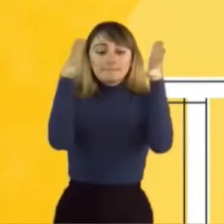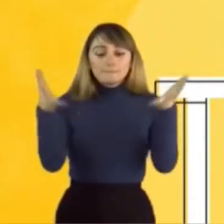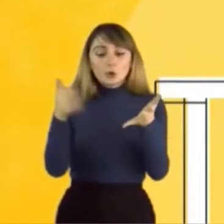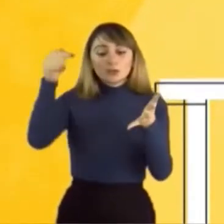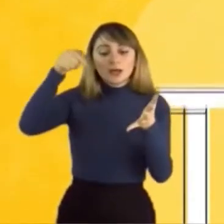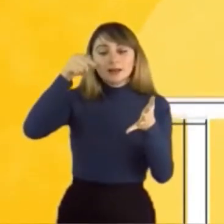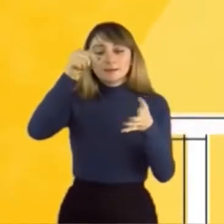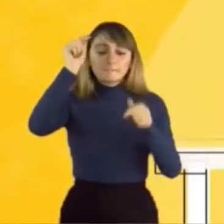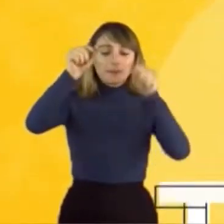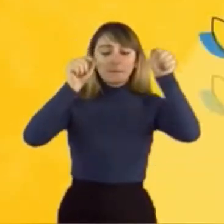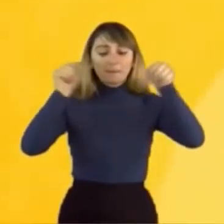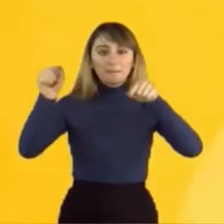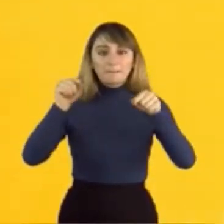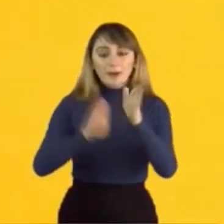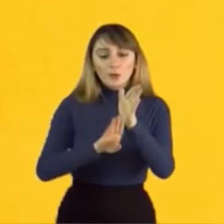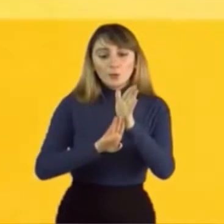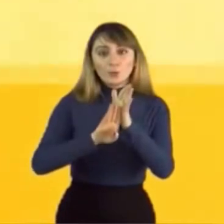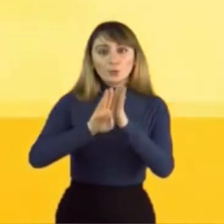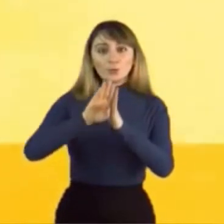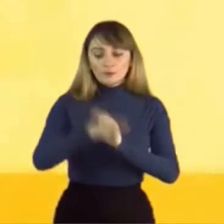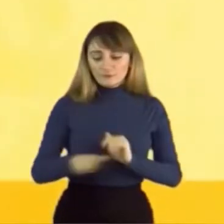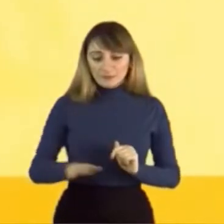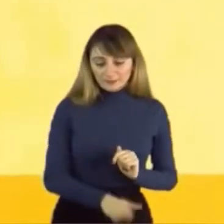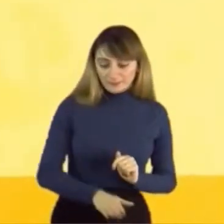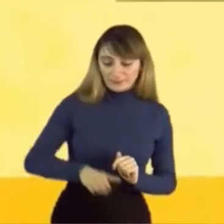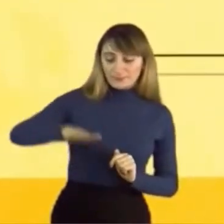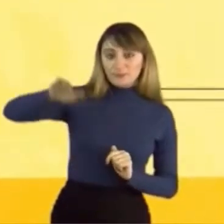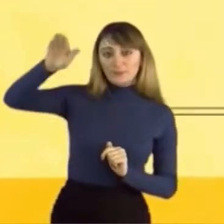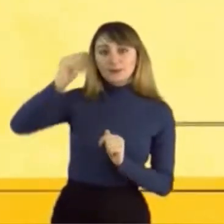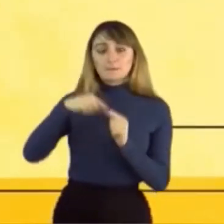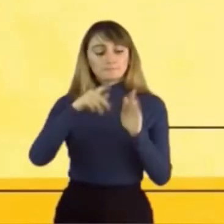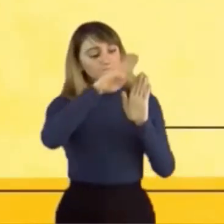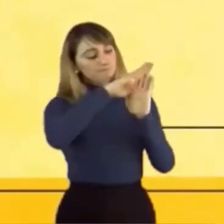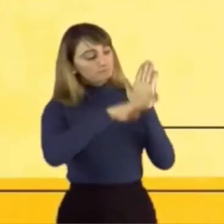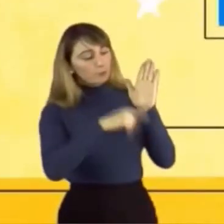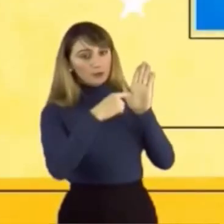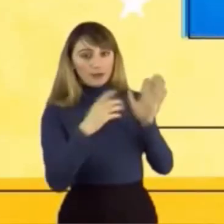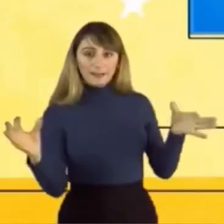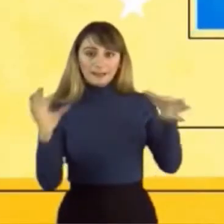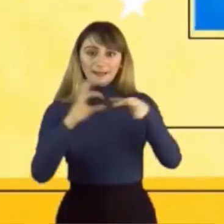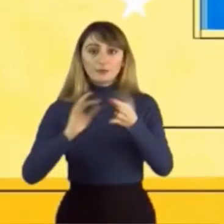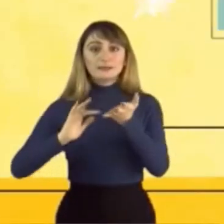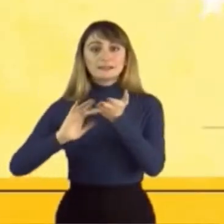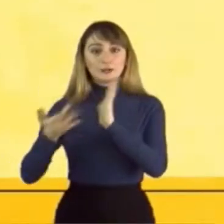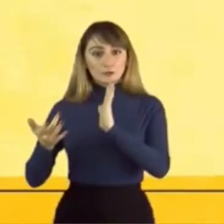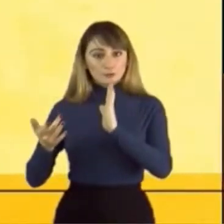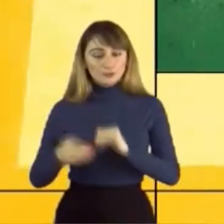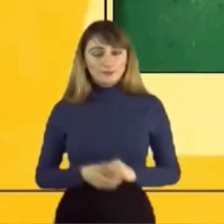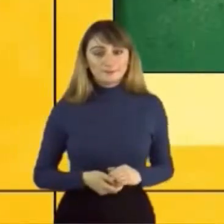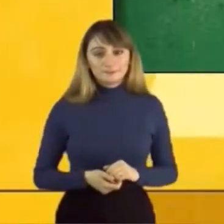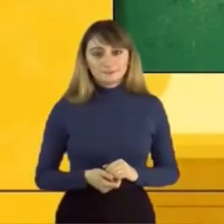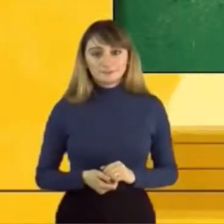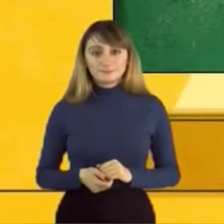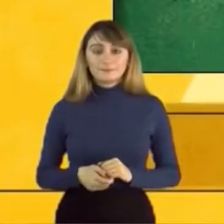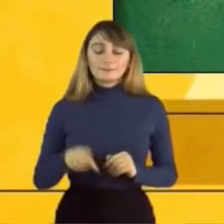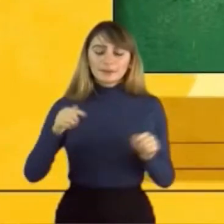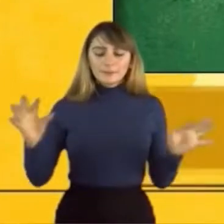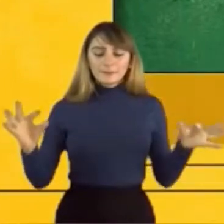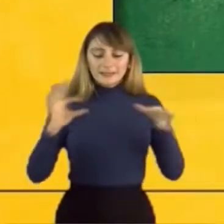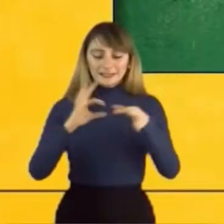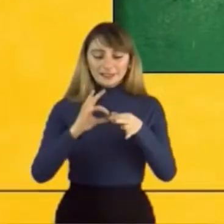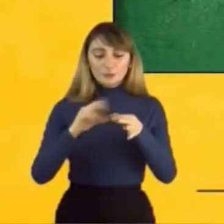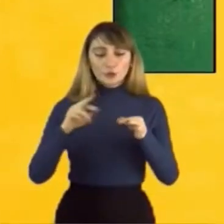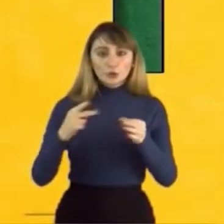gjithë sistemi arsimor në botë është në rrjedhën e ndryshimeve rrënjësore për të bërë të mundur përshtatjen e kurrikulave me